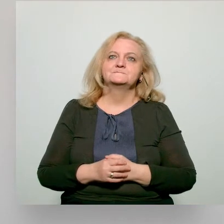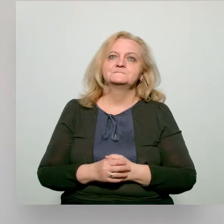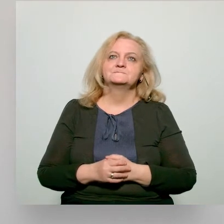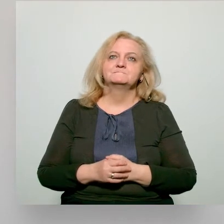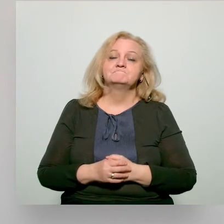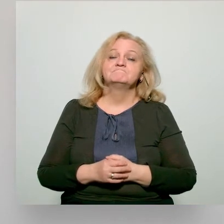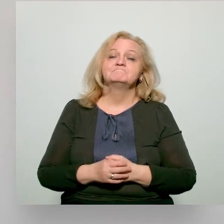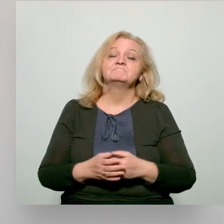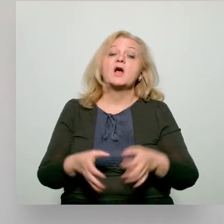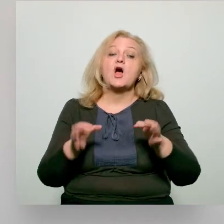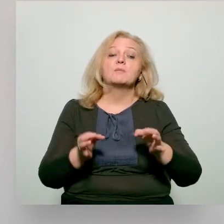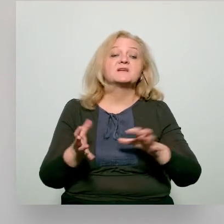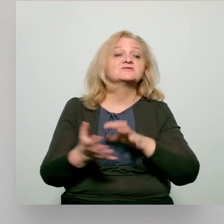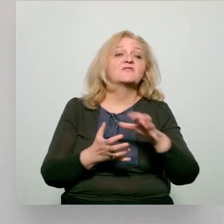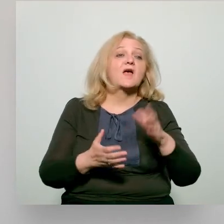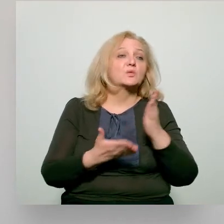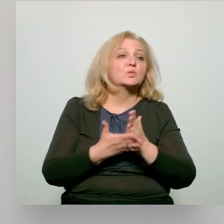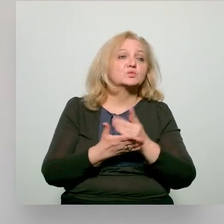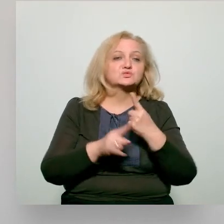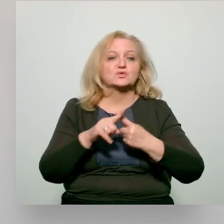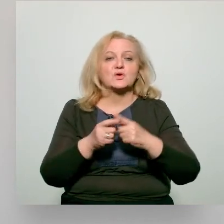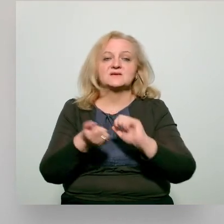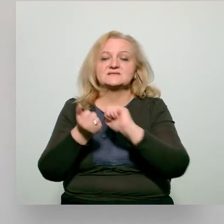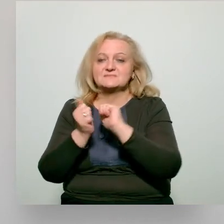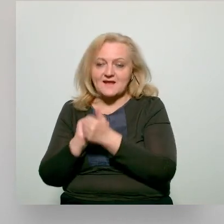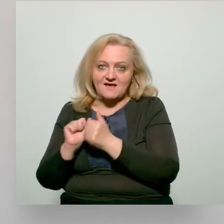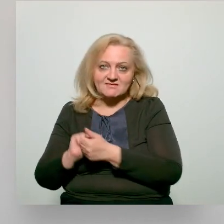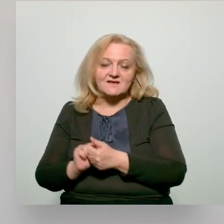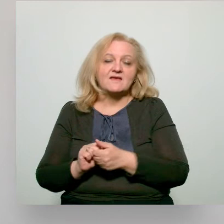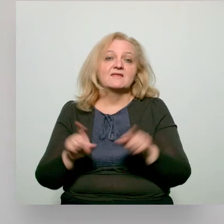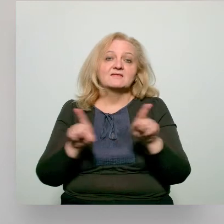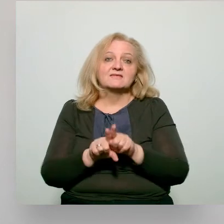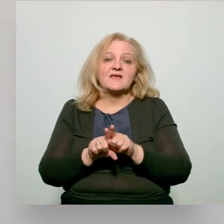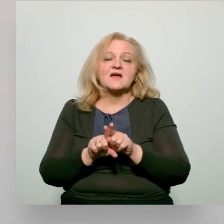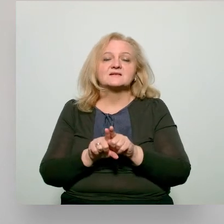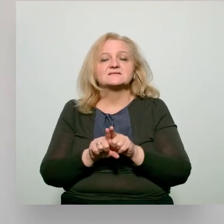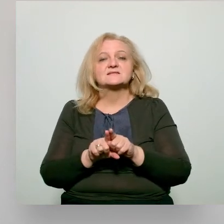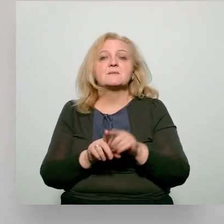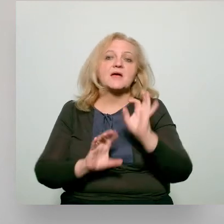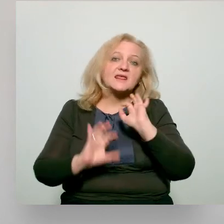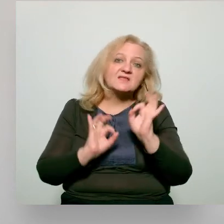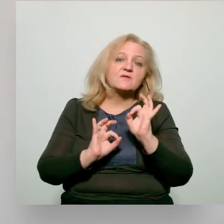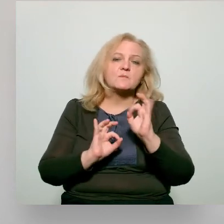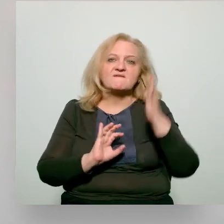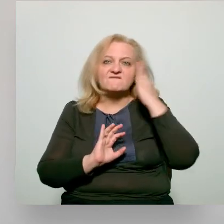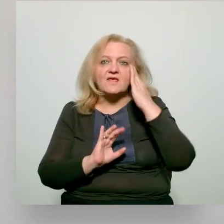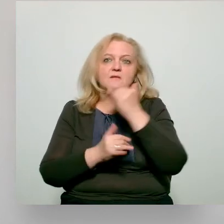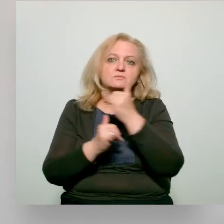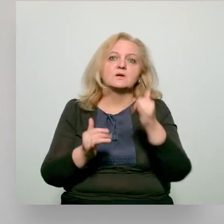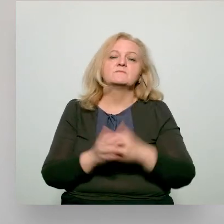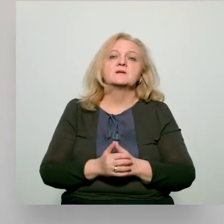we świecie współczesnym, jeśli chodzi też o poinformowanie, wiedzę o Ukrainie, szczególnie jeśli chodzi